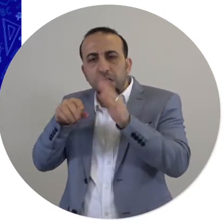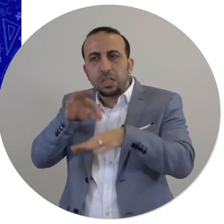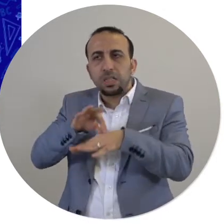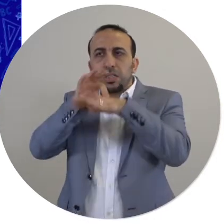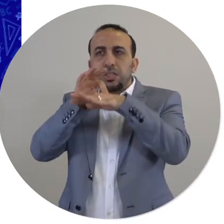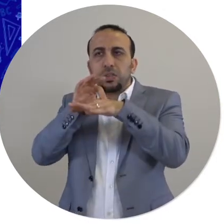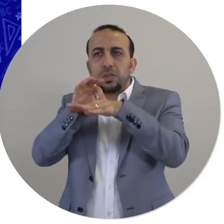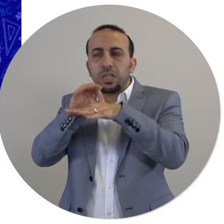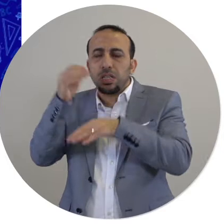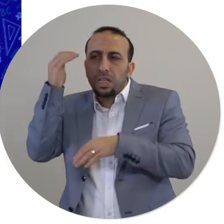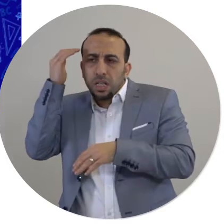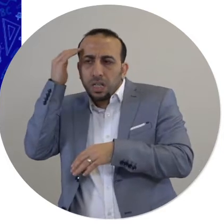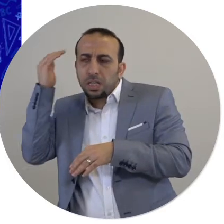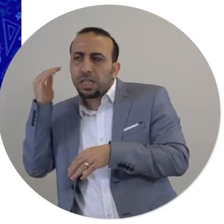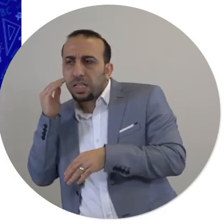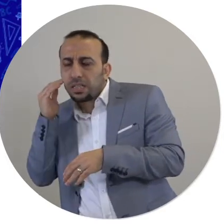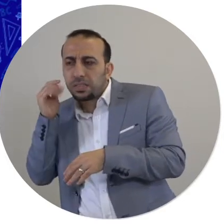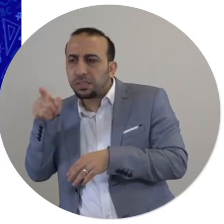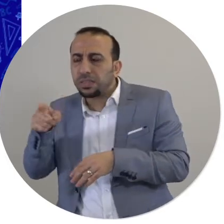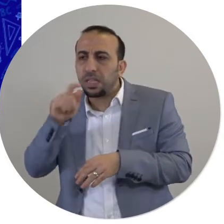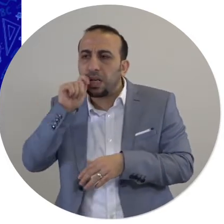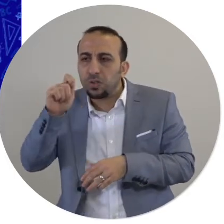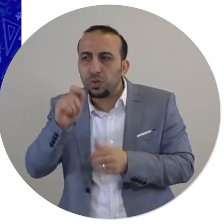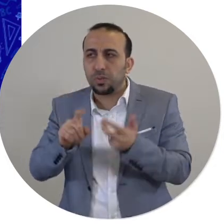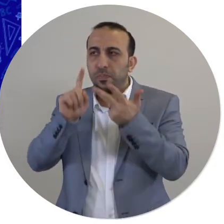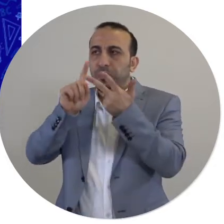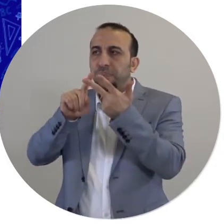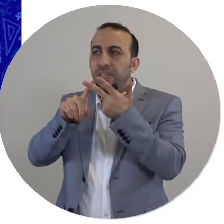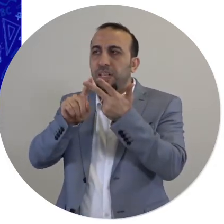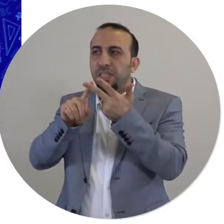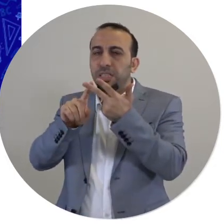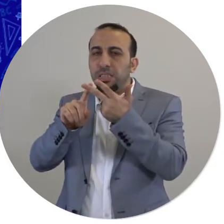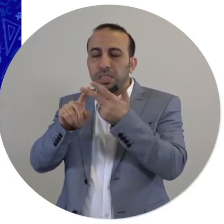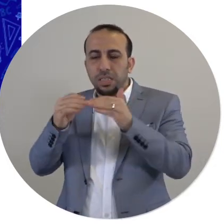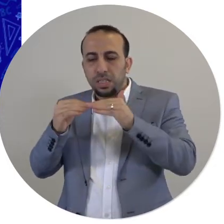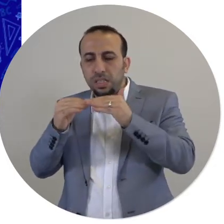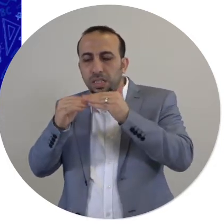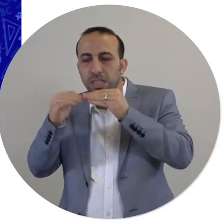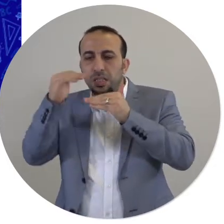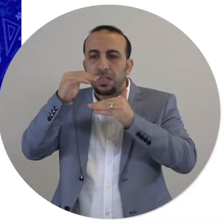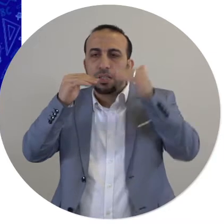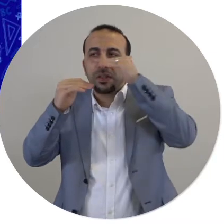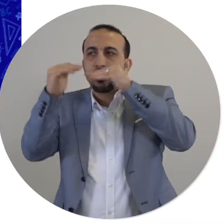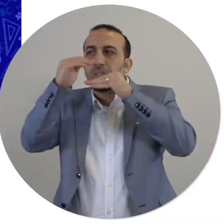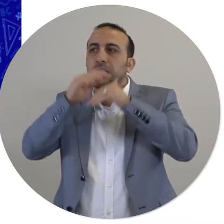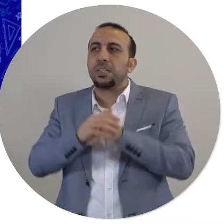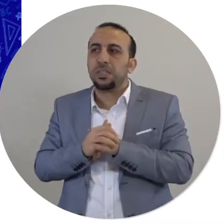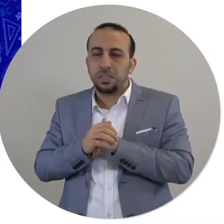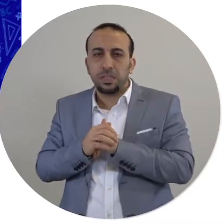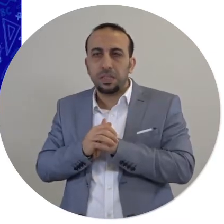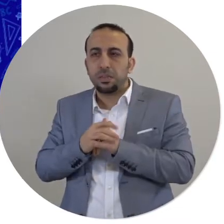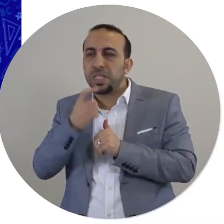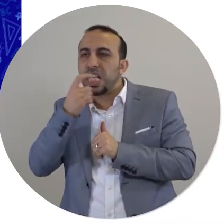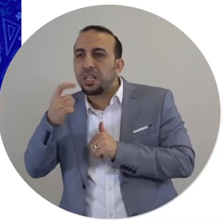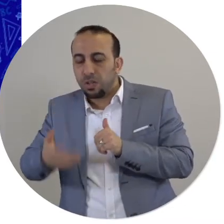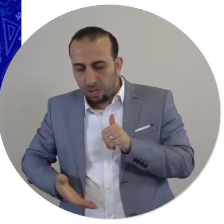العمرية والنوع ويمثله في قاعدة الهرم السكاني من فئة الشباب وفئة الأطفال وفي القمة فئة كبار